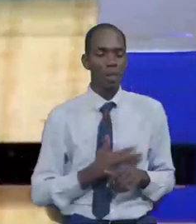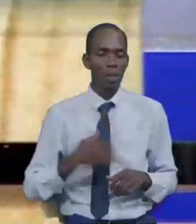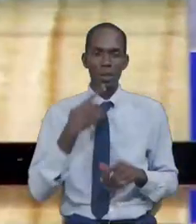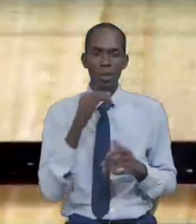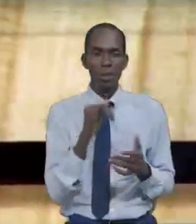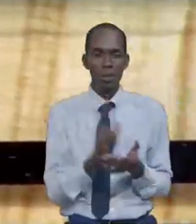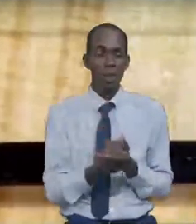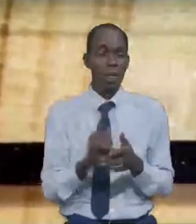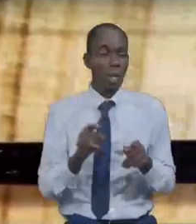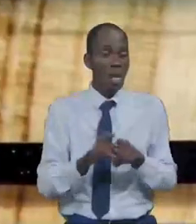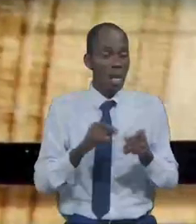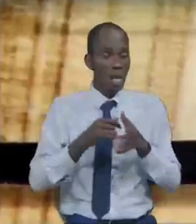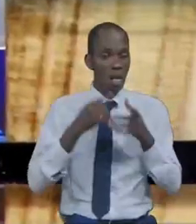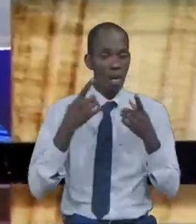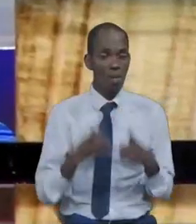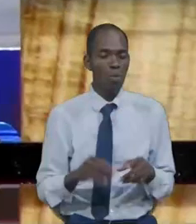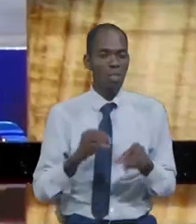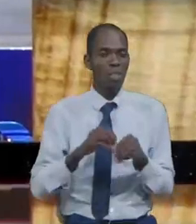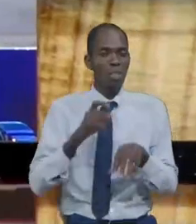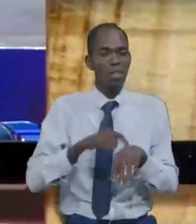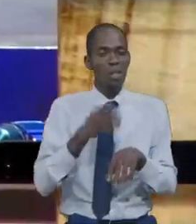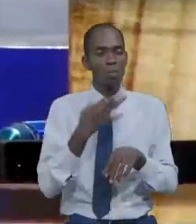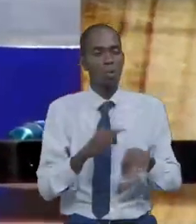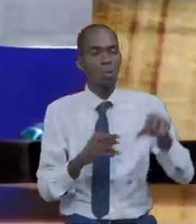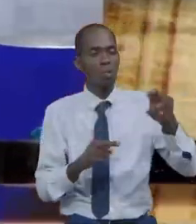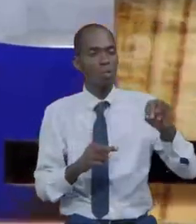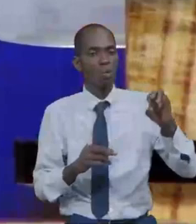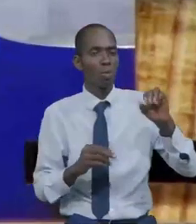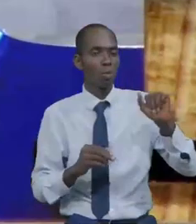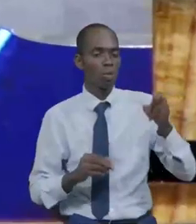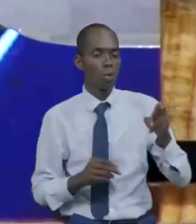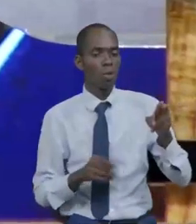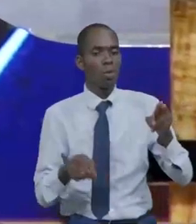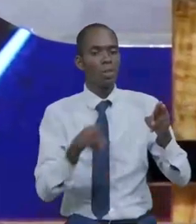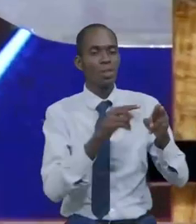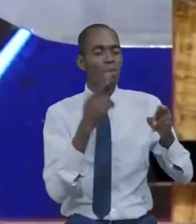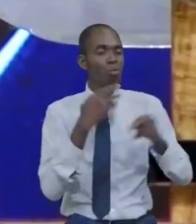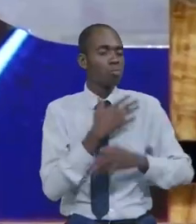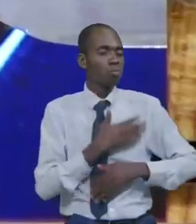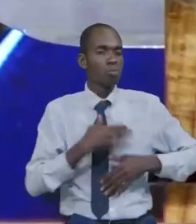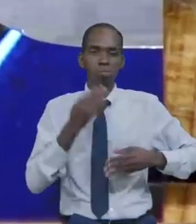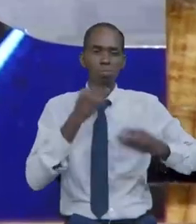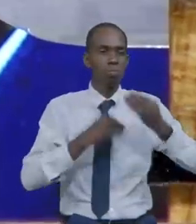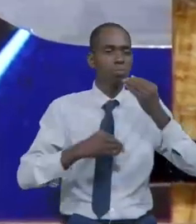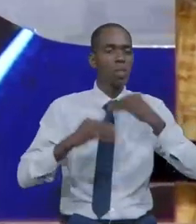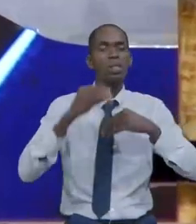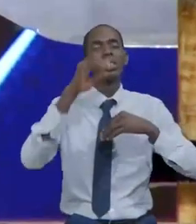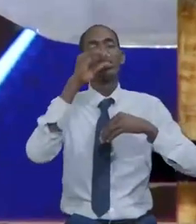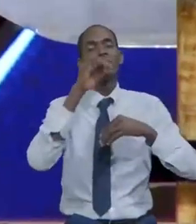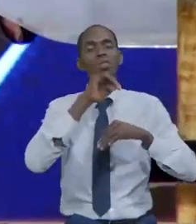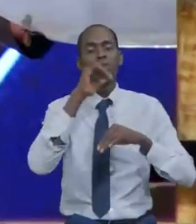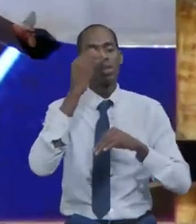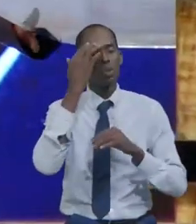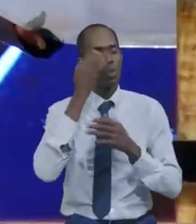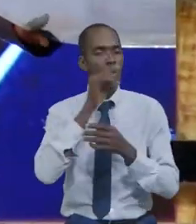comme cela s'est passé au temps de Noé, ils mangeaient, buvaient, ils ne savaient pas quand le déluge est